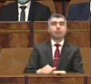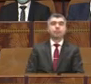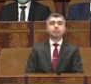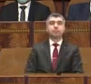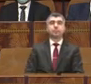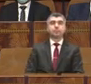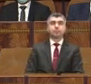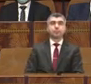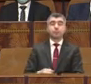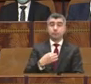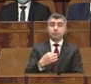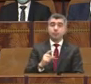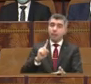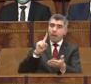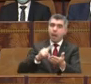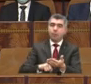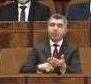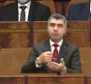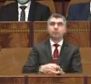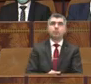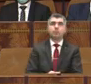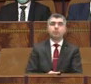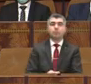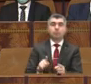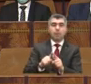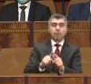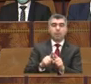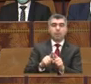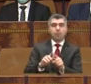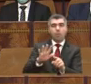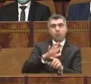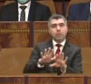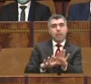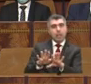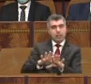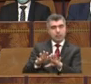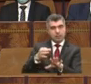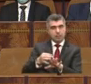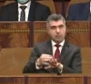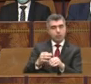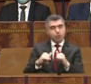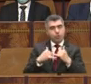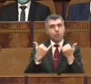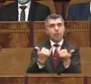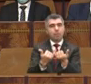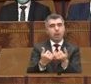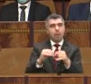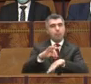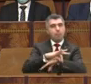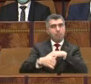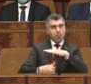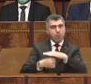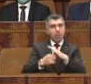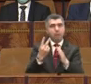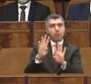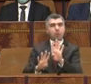لهذا كيستوجب حنا في جهة سوس مسا. كنا اجتمعنا مع المكتب الوطني للسكك الحديديه في